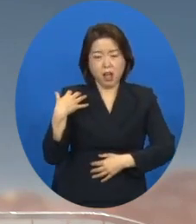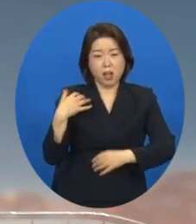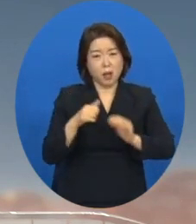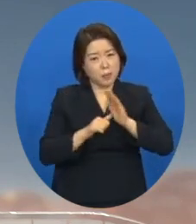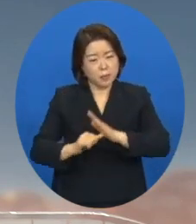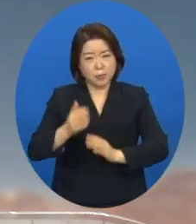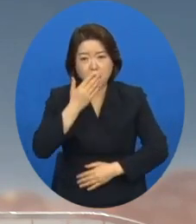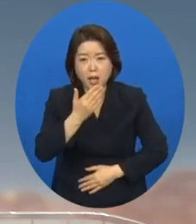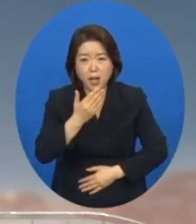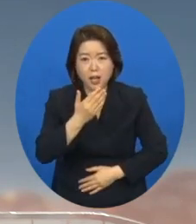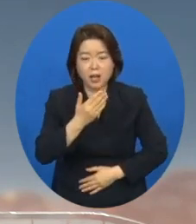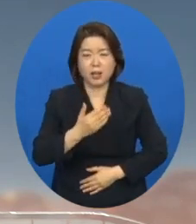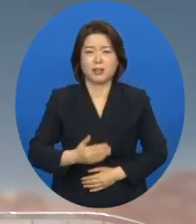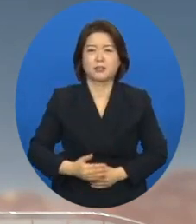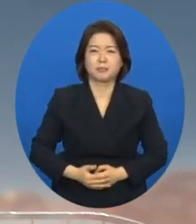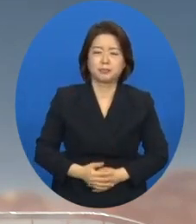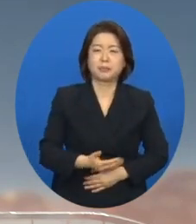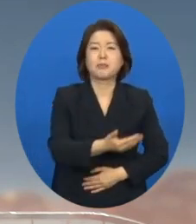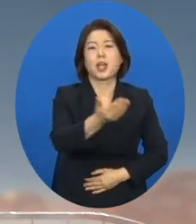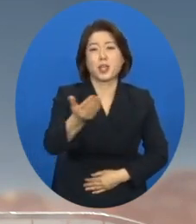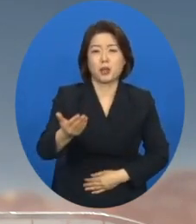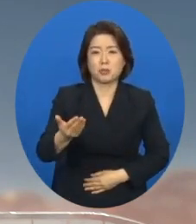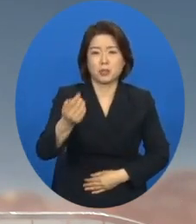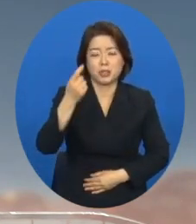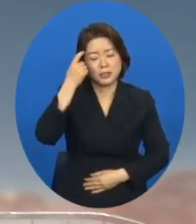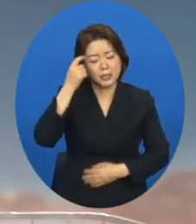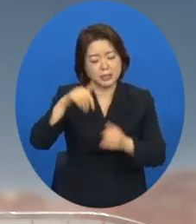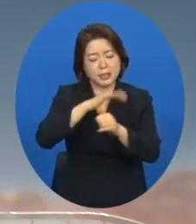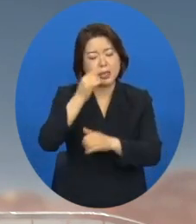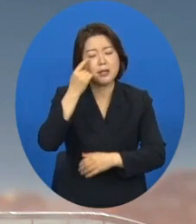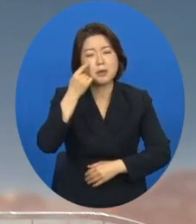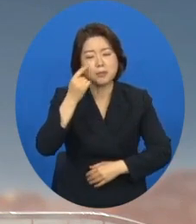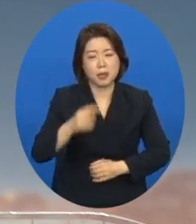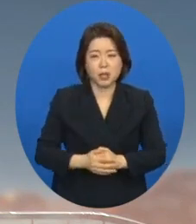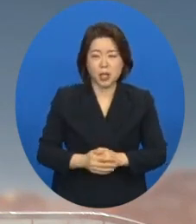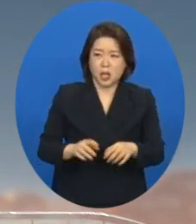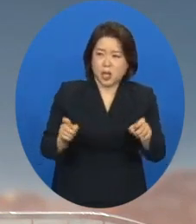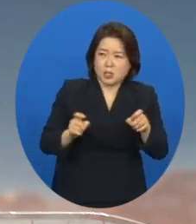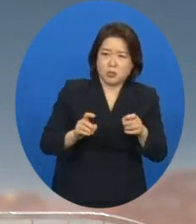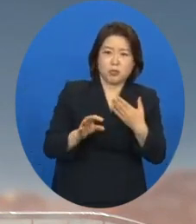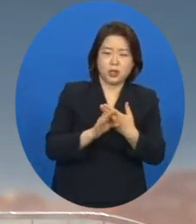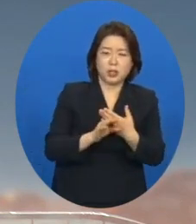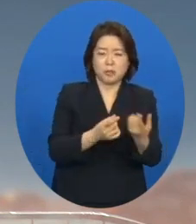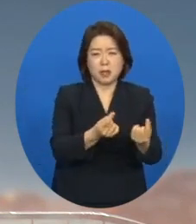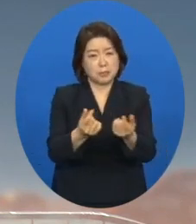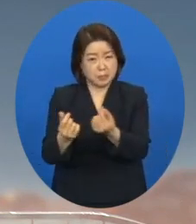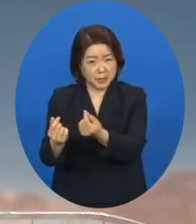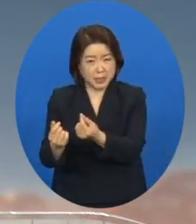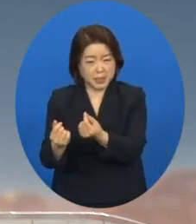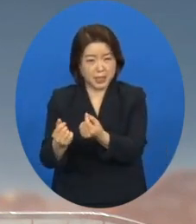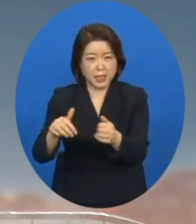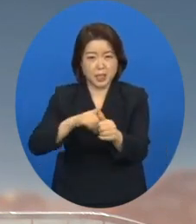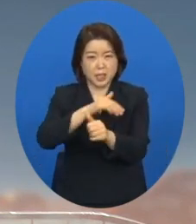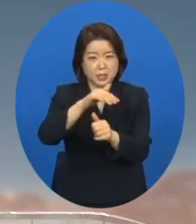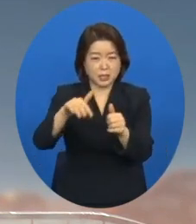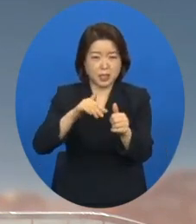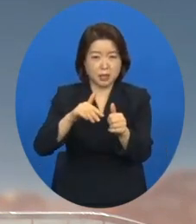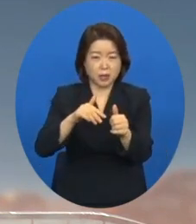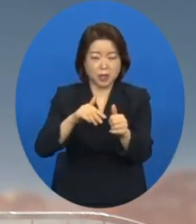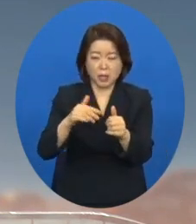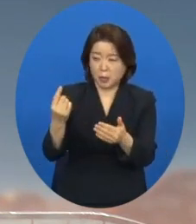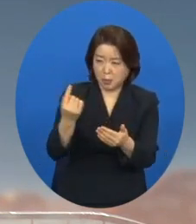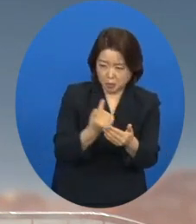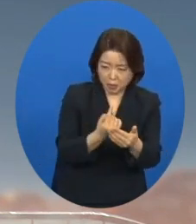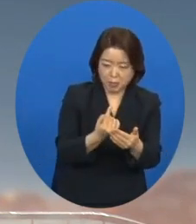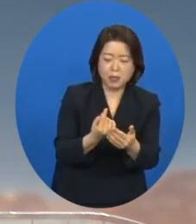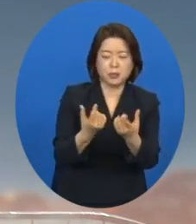수 있겠습니까? 그러니까 여러분들이 한번 상황을 한번 보세요. 여러분들이 혹시 두려워한다면 아마 비슷한 이런 여호수아 같은 상황에 있기 때문에